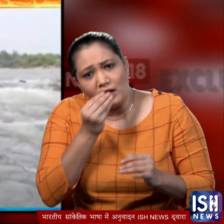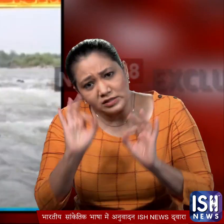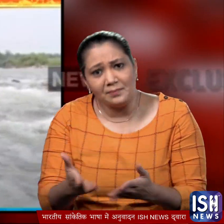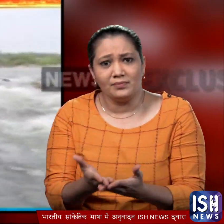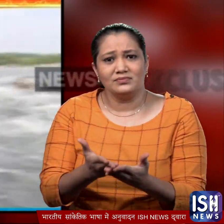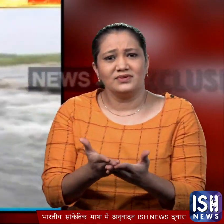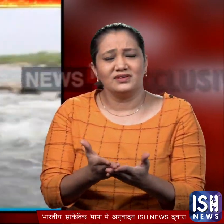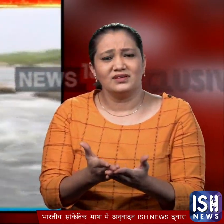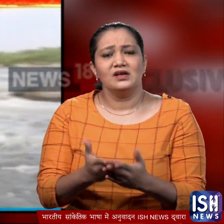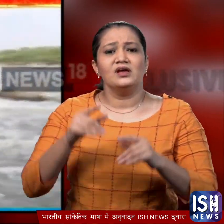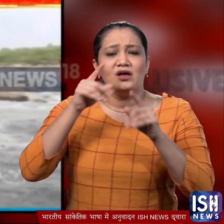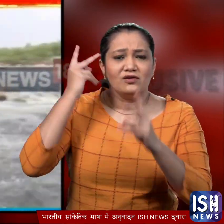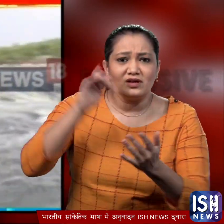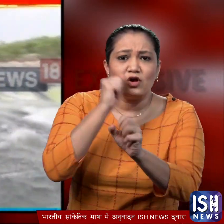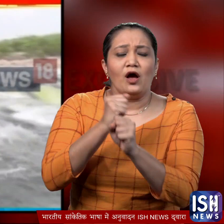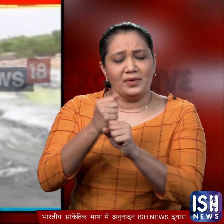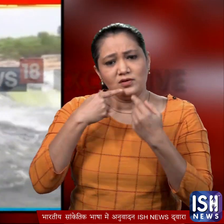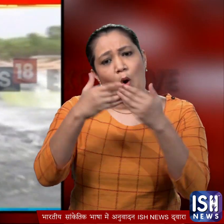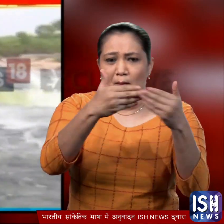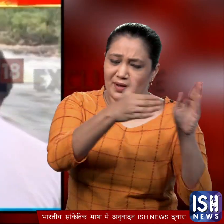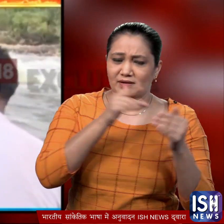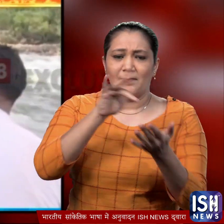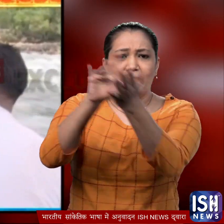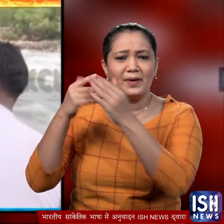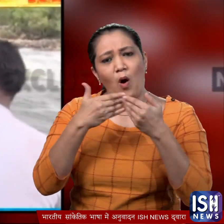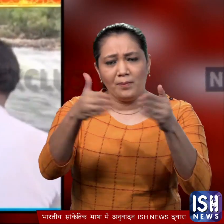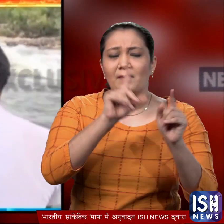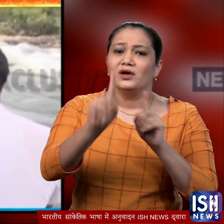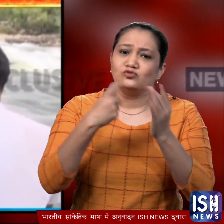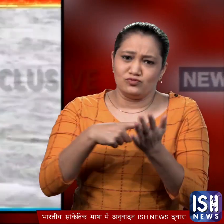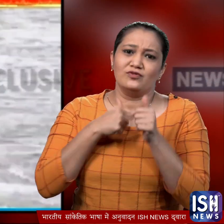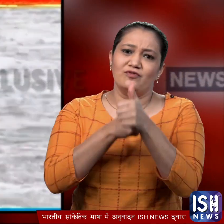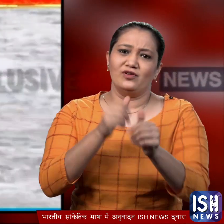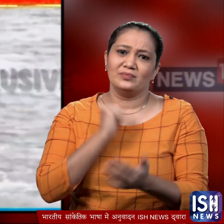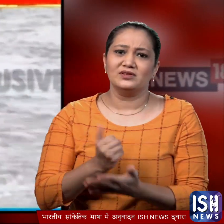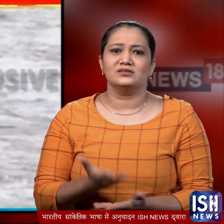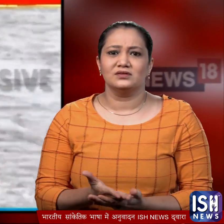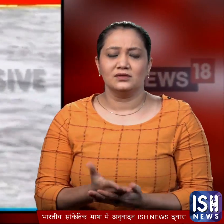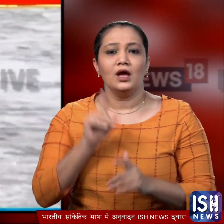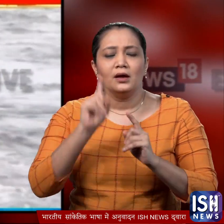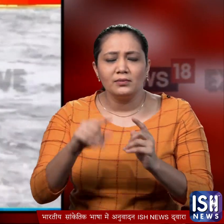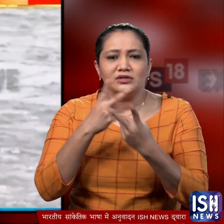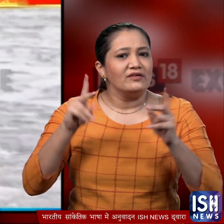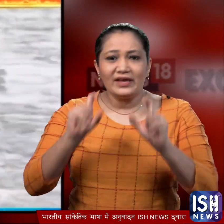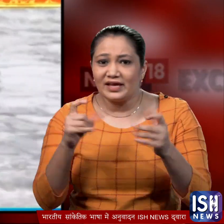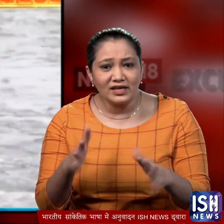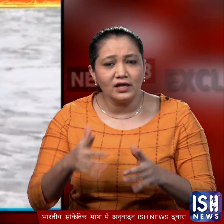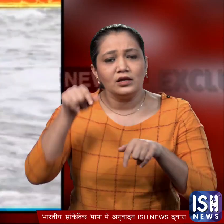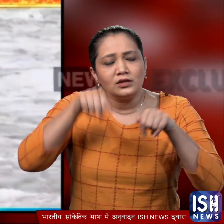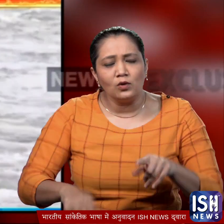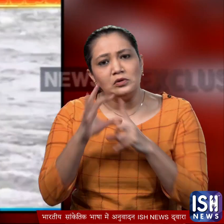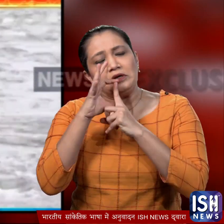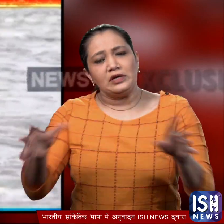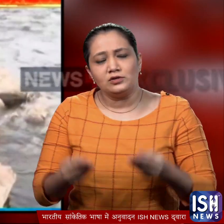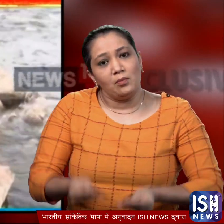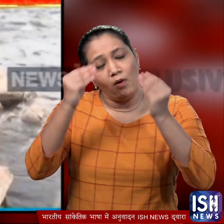लगे। सरकार ने पर्यटन स्थल इस शर्त पर खोले हैं कि वहां नियमों का पालन होगा, लेकिन वहां होने वाली लापरवाही ने खतरे की